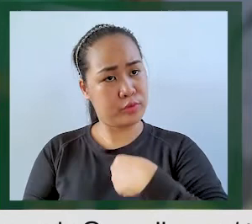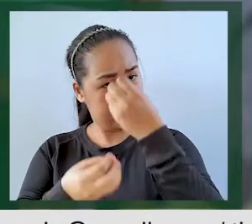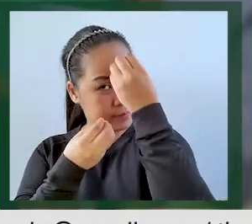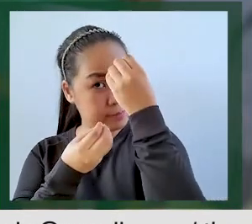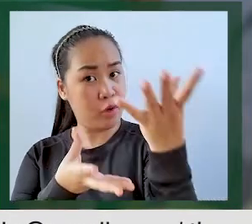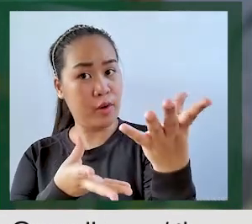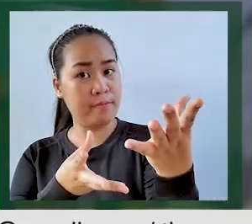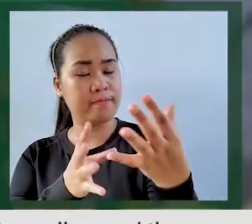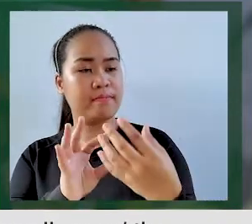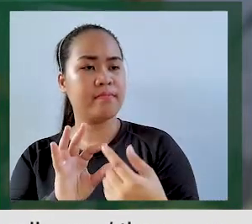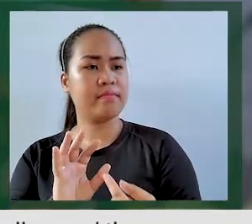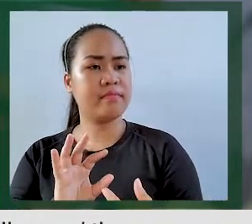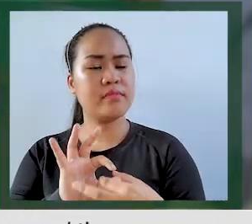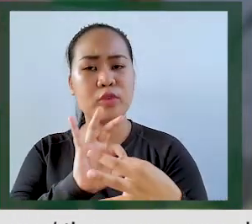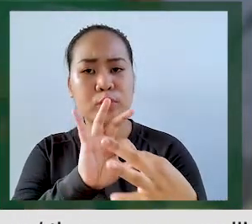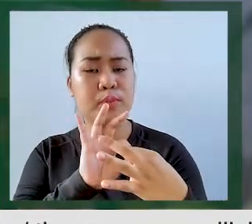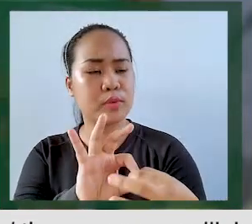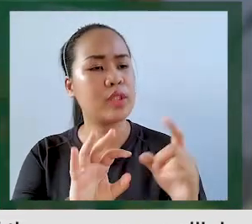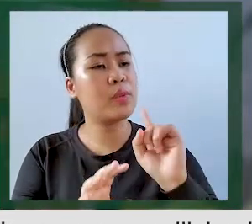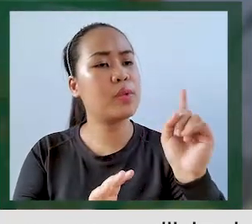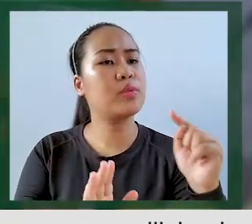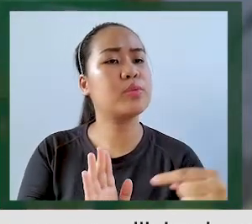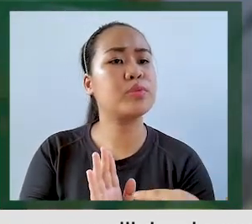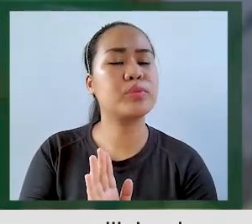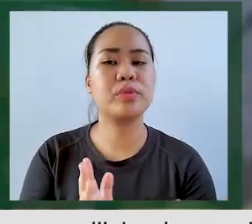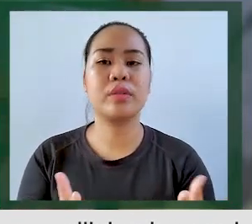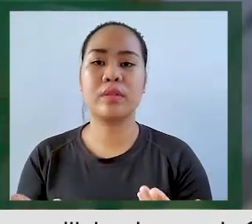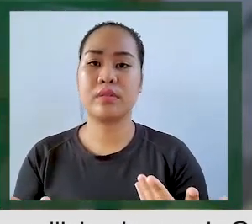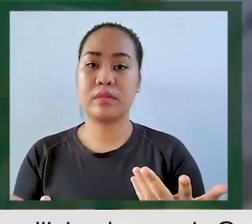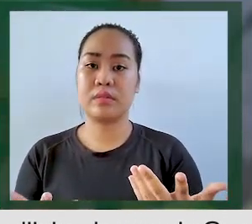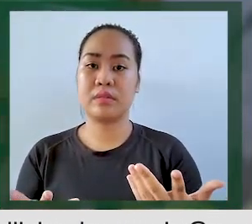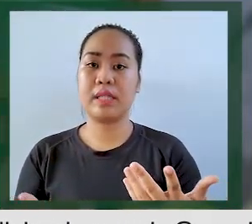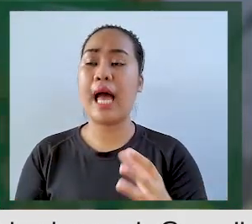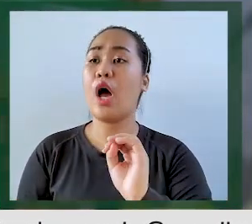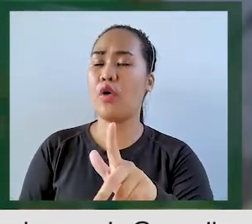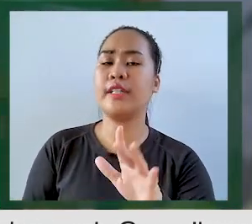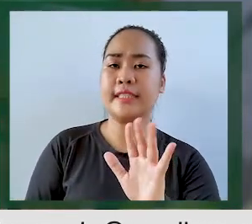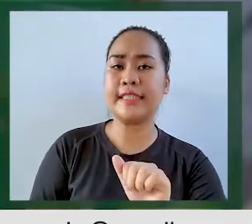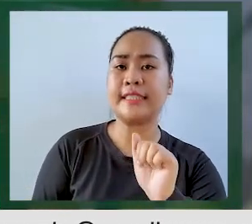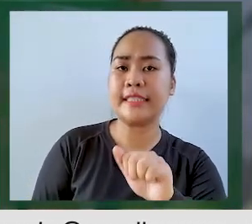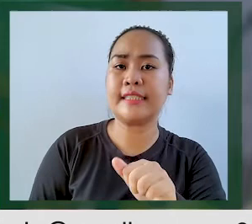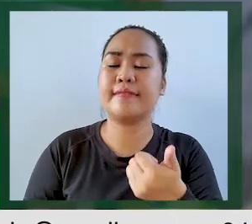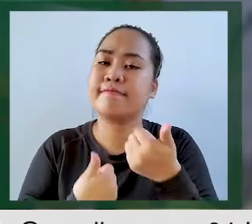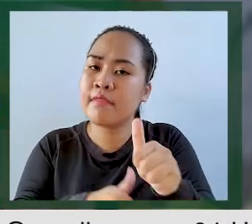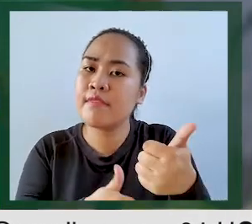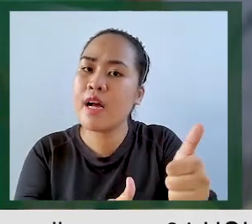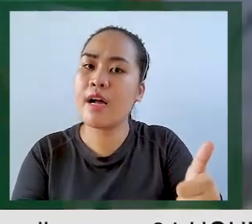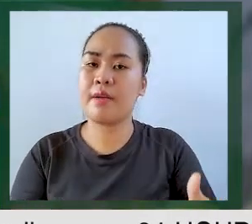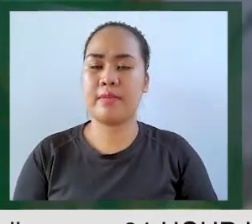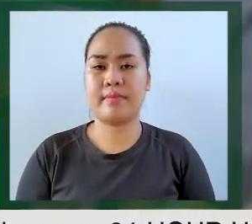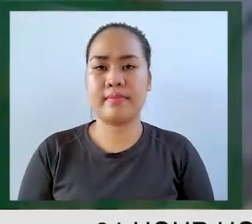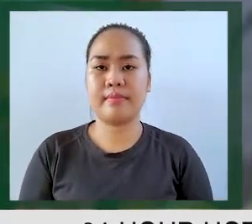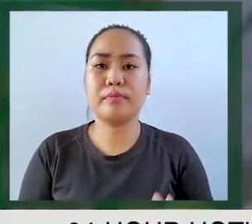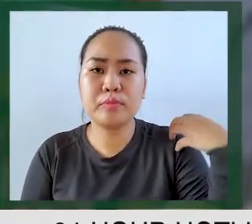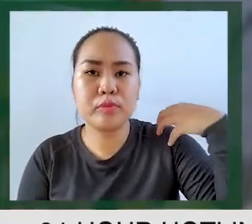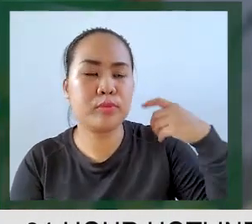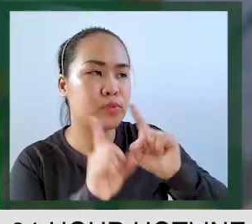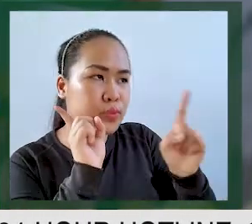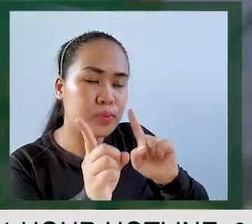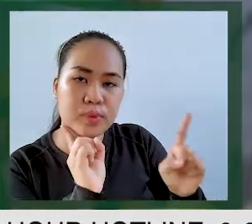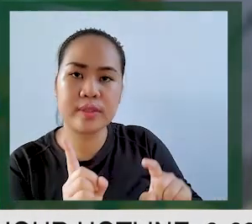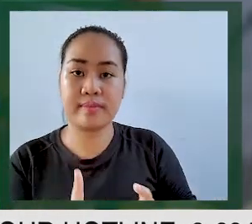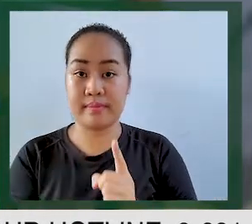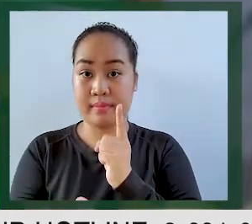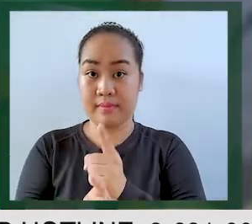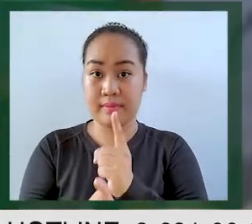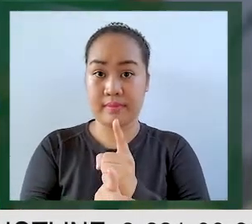hindi basta't pwedeng pumunta sa 22nd floor nang walang paapaalam, no. We still respect, ika nga, that